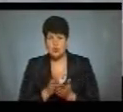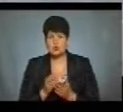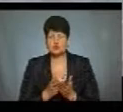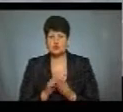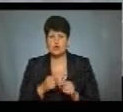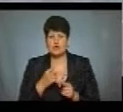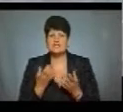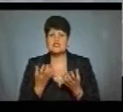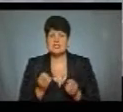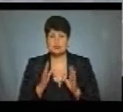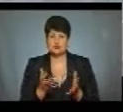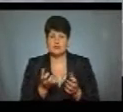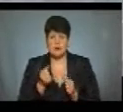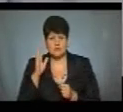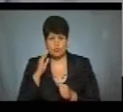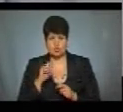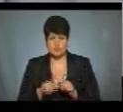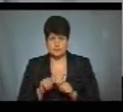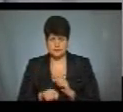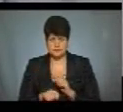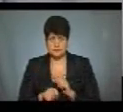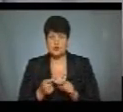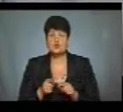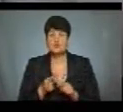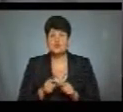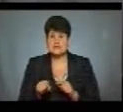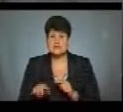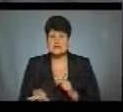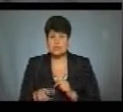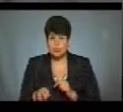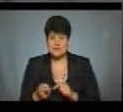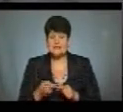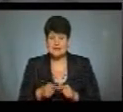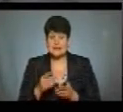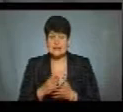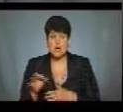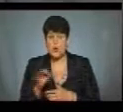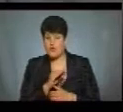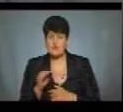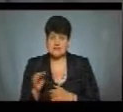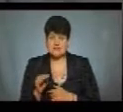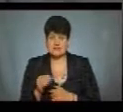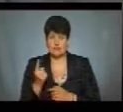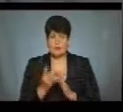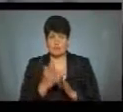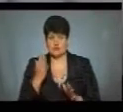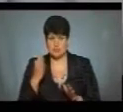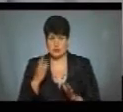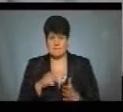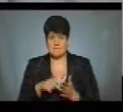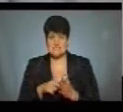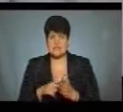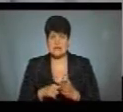ще братимуть воду на аналіз. Чому ці території? Тому що це є території, це є офіційні, в першу чергу, офіційні міські